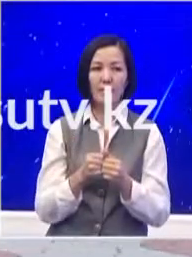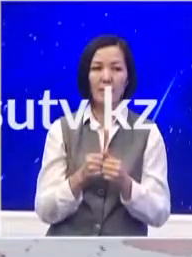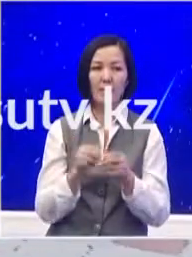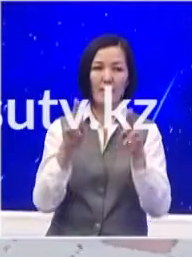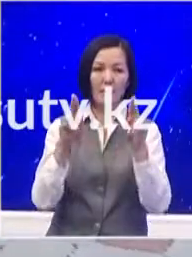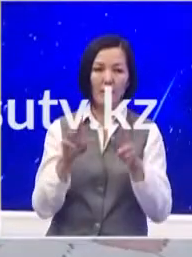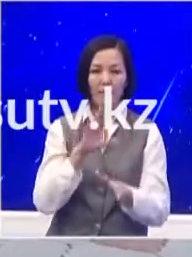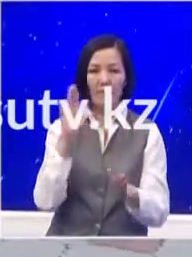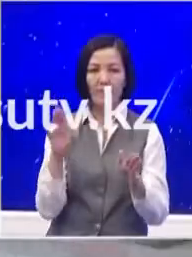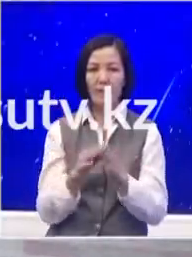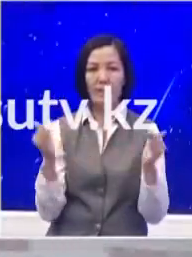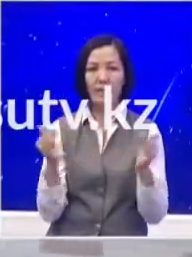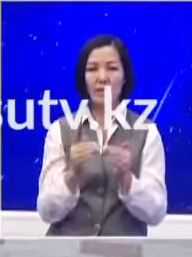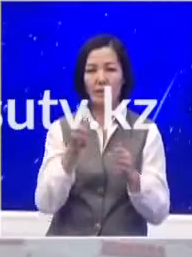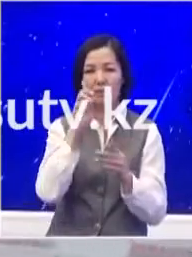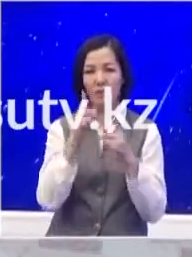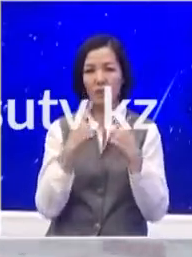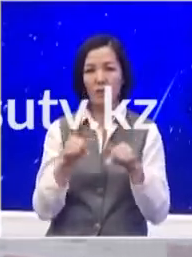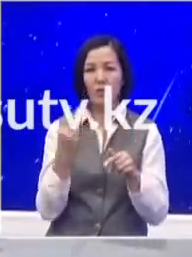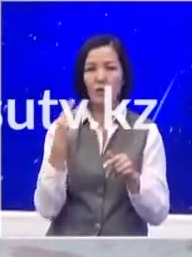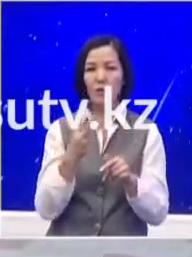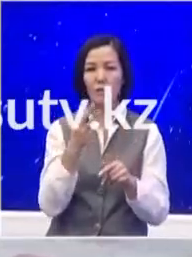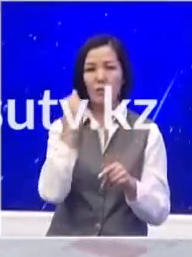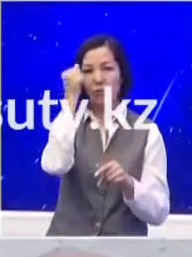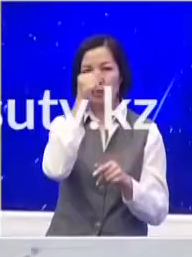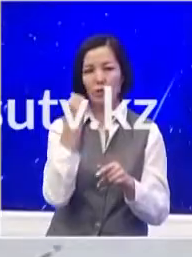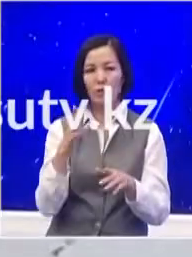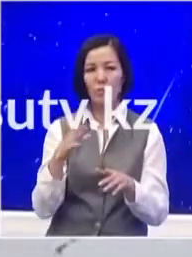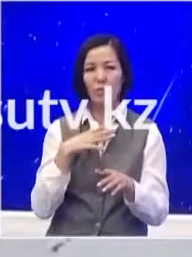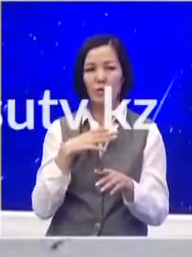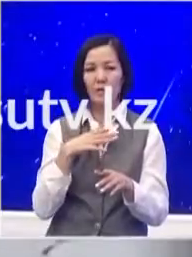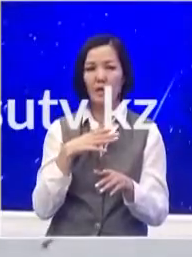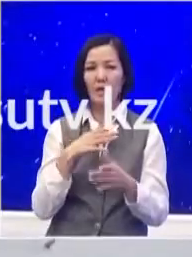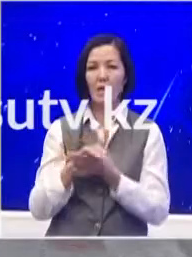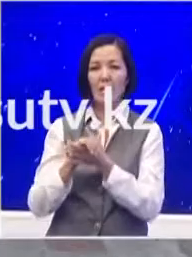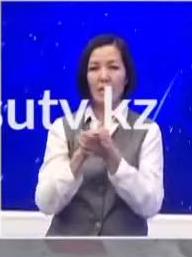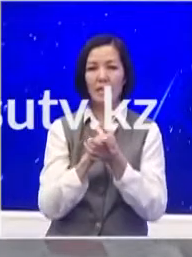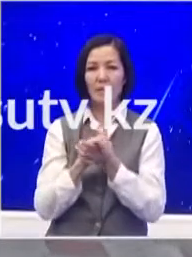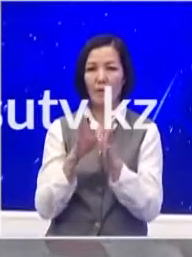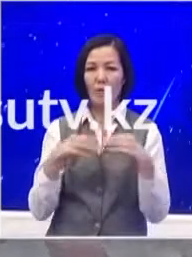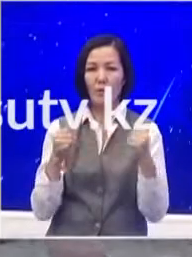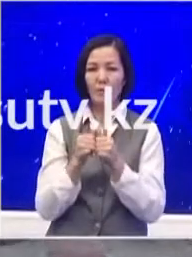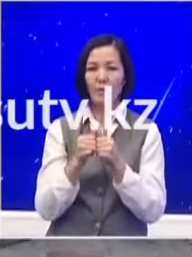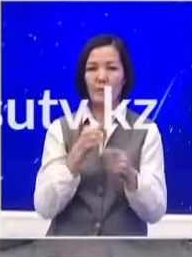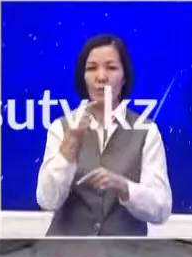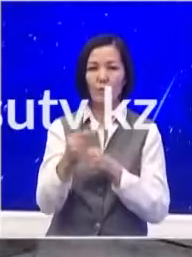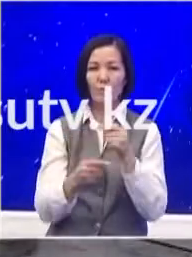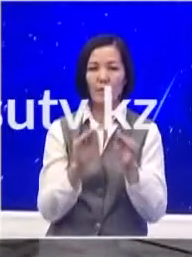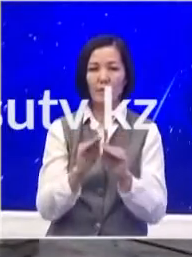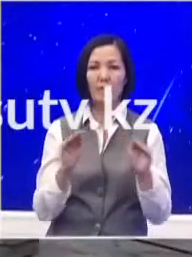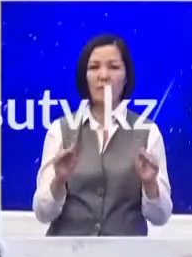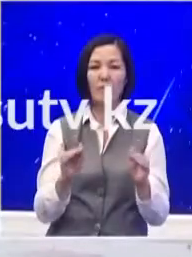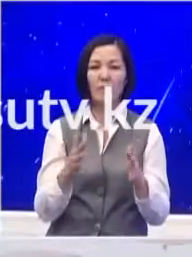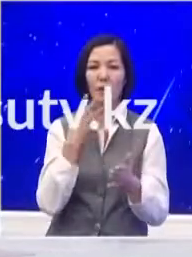ұстанып келеді. Шағын мемлекеттің құрылғанына биыл 23 жыл. Ырысымен ынтымағы ұйыған шаңырақ бүгінде ұлағатты ұрпақ тәрбиелеудің